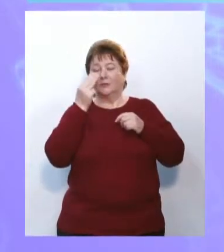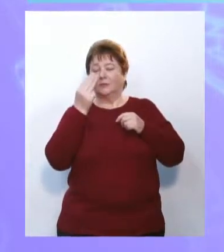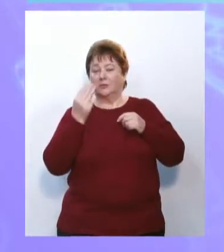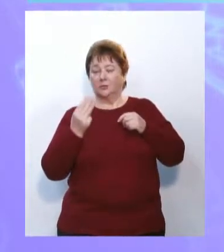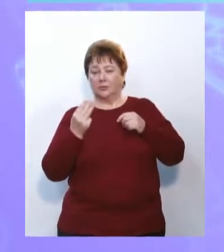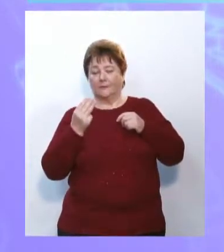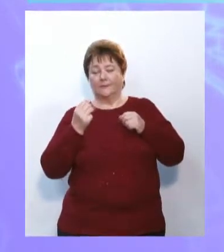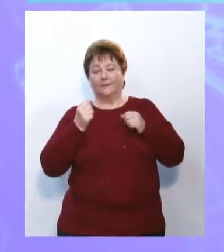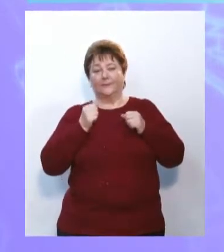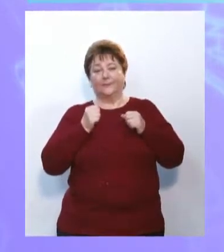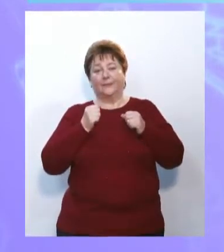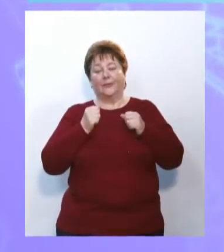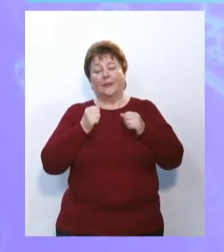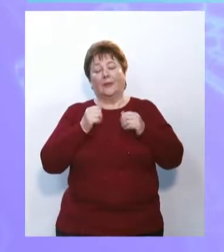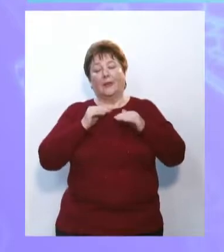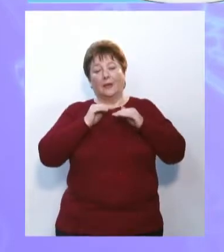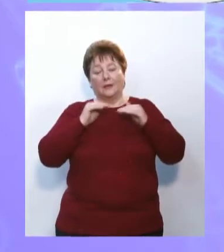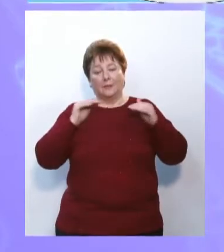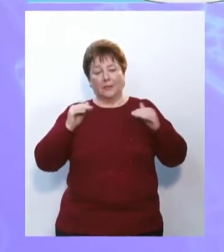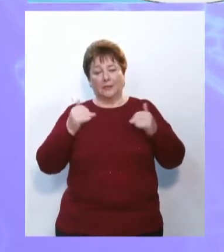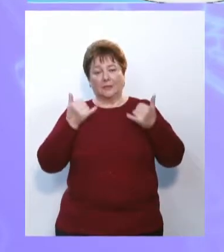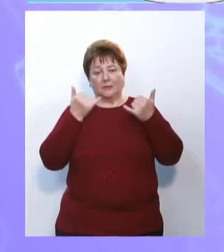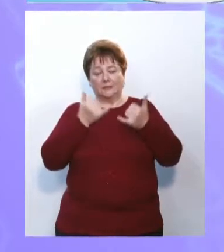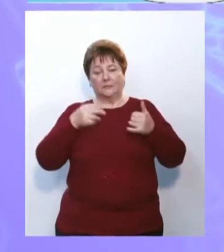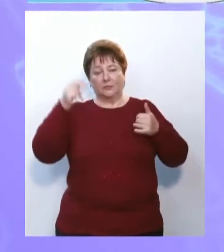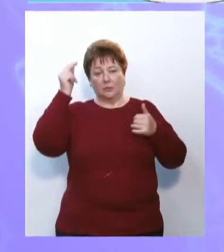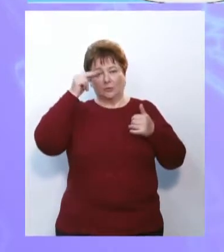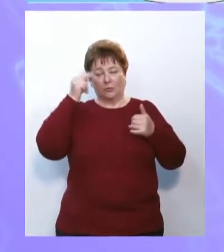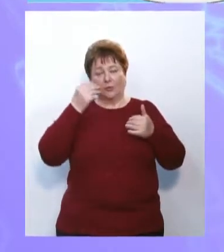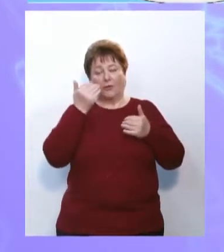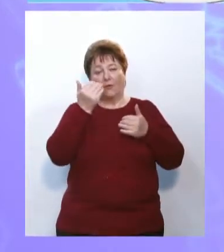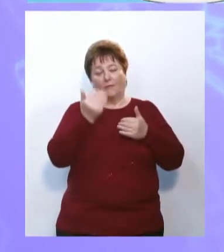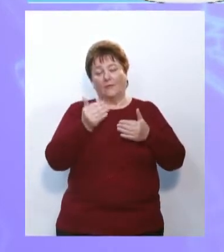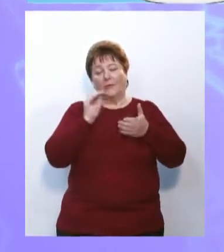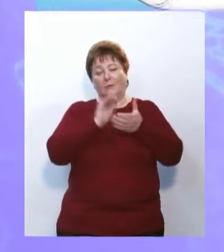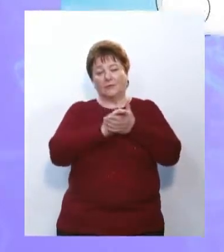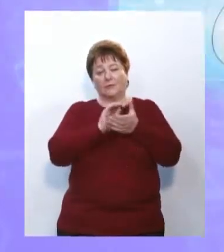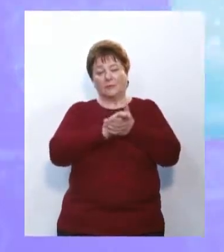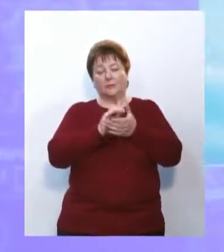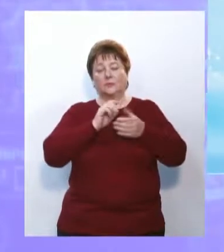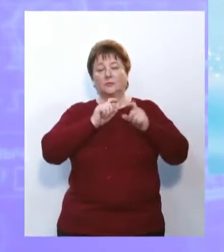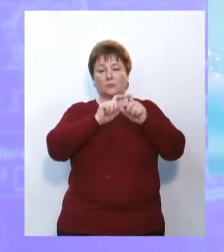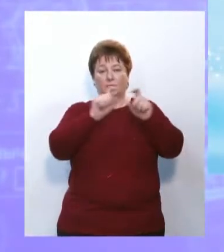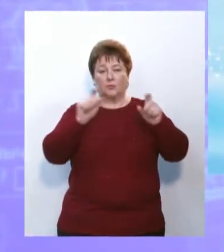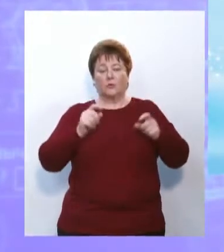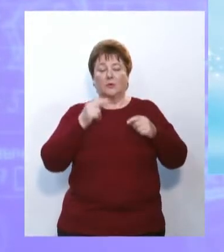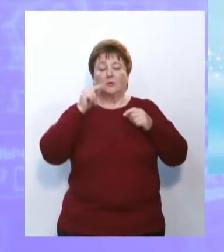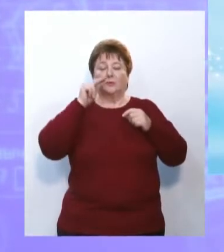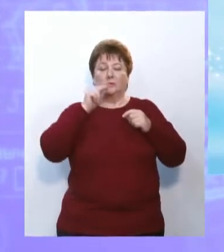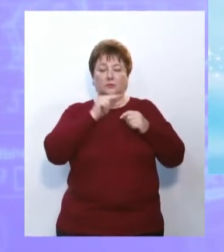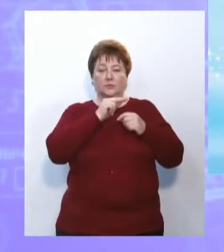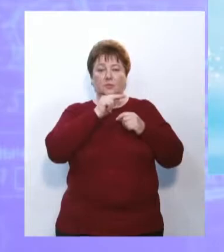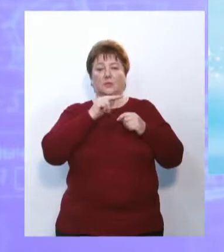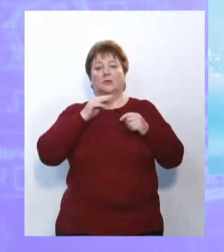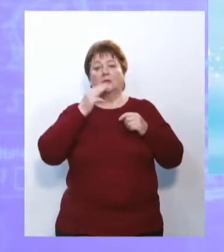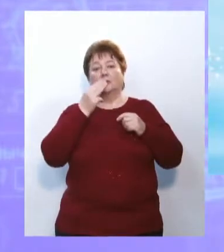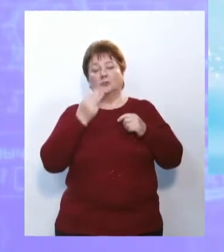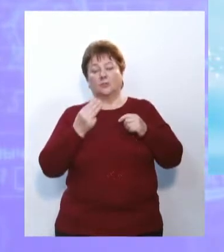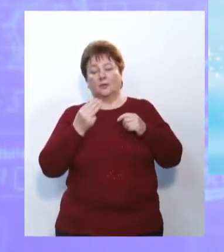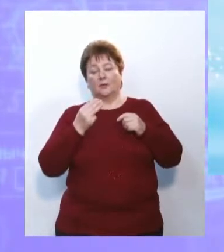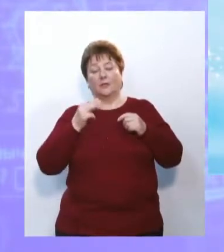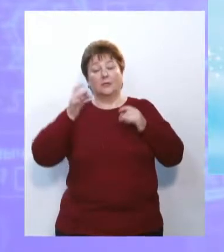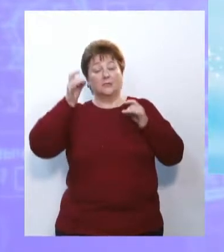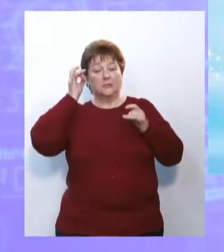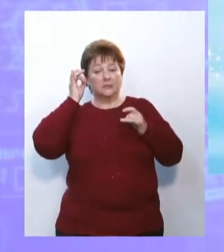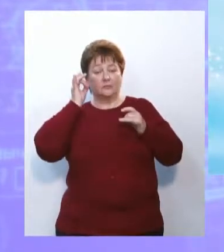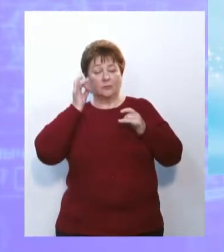Ребята, сегодня на уроке вы познакомитесь с буквами Ч и Щ и